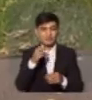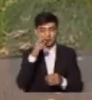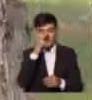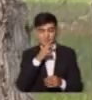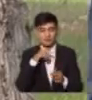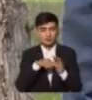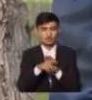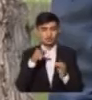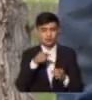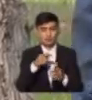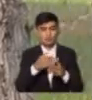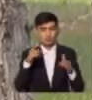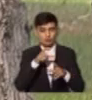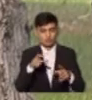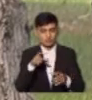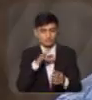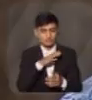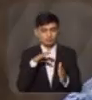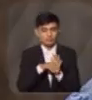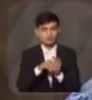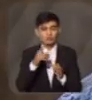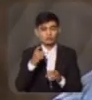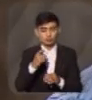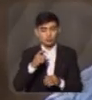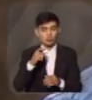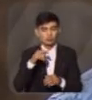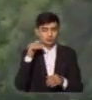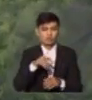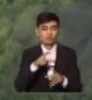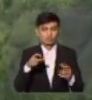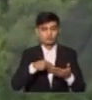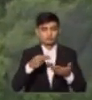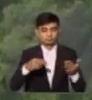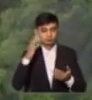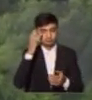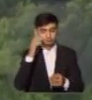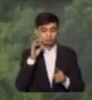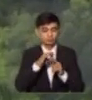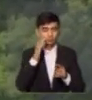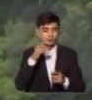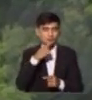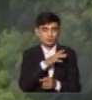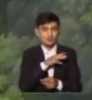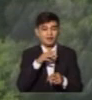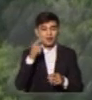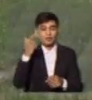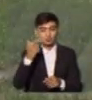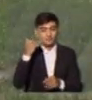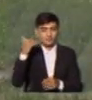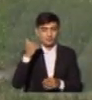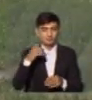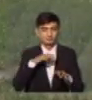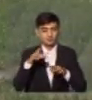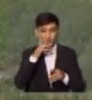1000 адамдық құрылтай өткізіп, Алтайда 40000 емес 100000 азаматтың қолын жинауға құлшынып отыр. Тіпті мемлекеттік тіркеуден өтпесе де партия ретінде